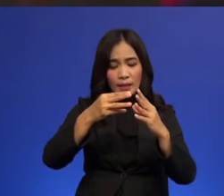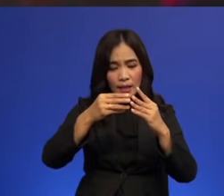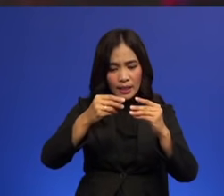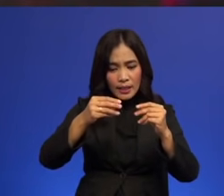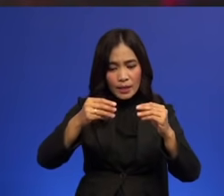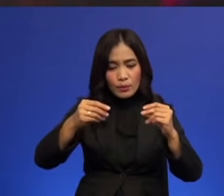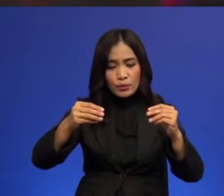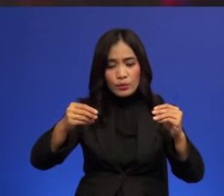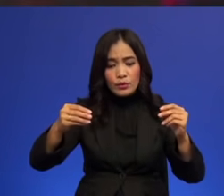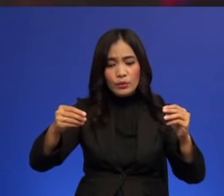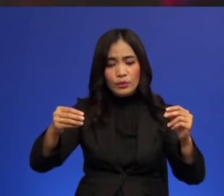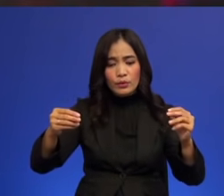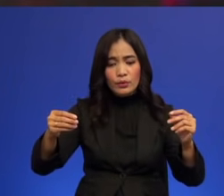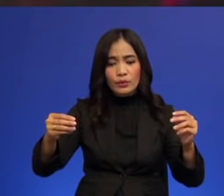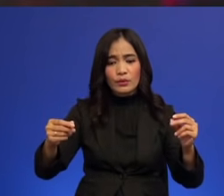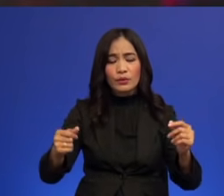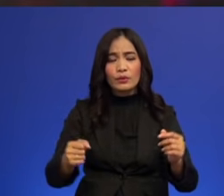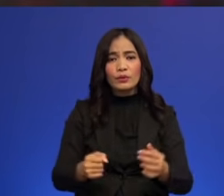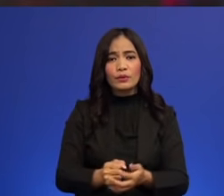kepada debu.